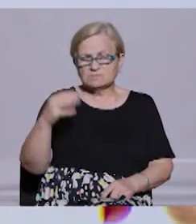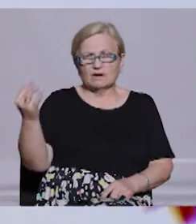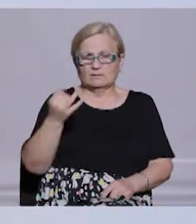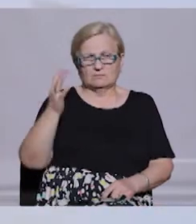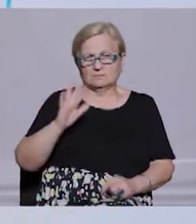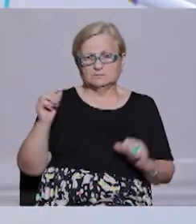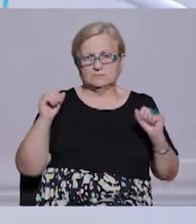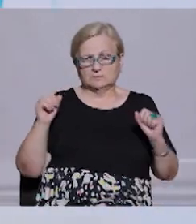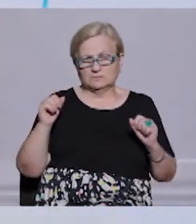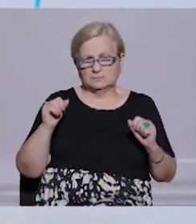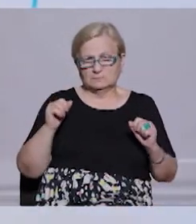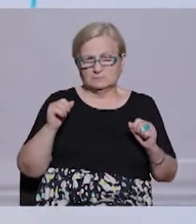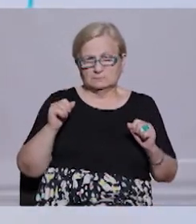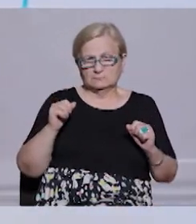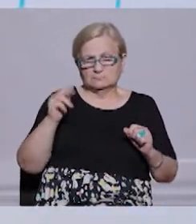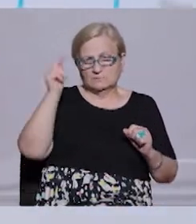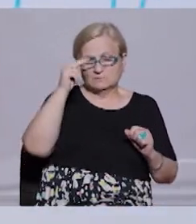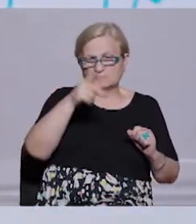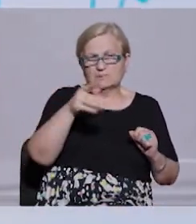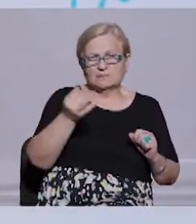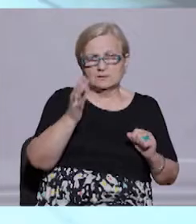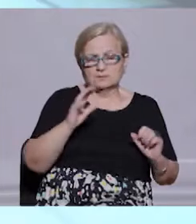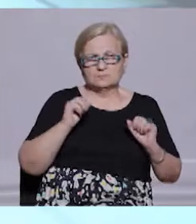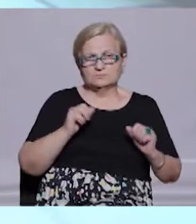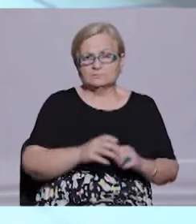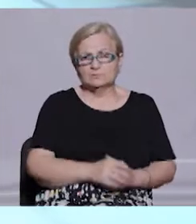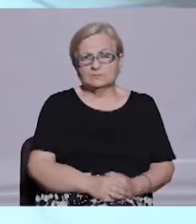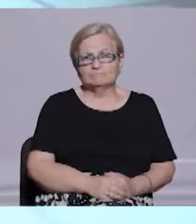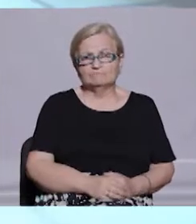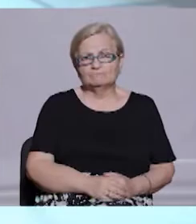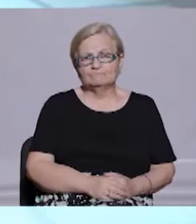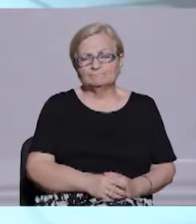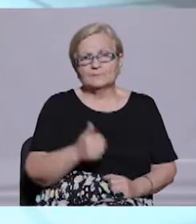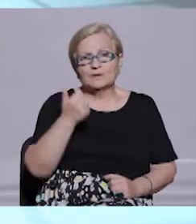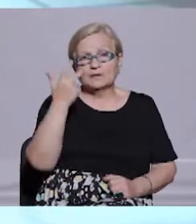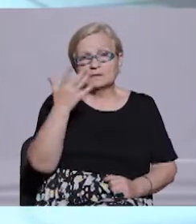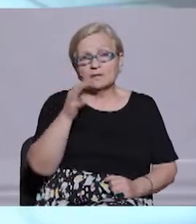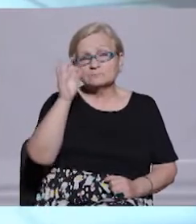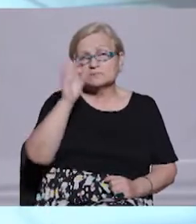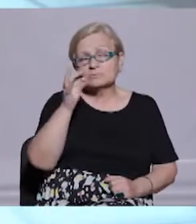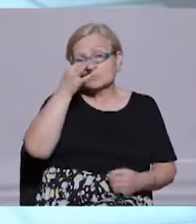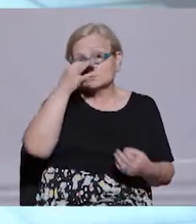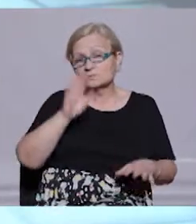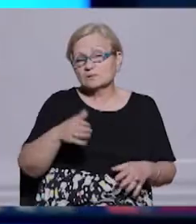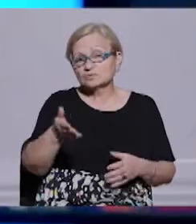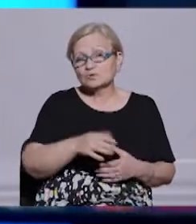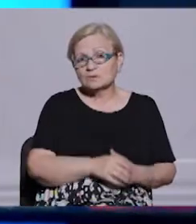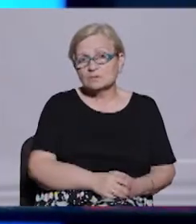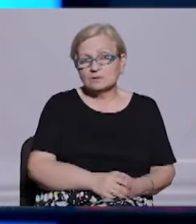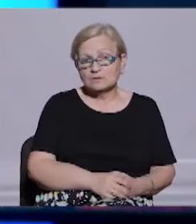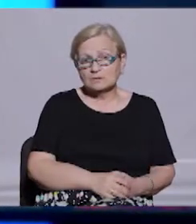რაც დარჩა არის 320 მოსწავლე. ახლა ნახეთ, რამდენი პროცენტი დარჩა რომ გავიაზროთ. ესე